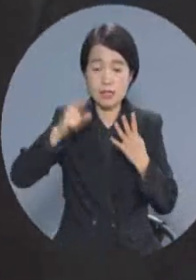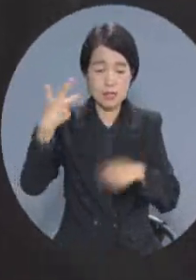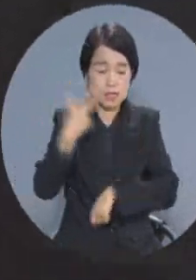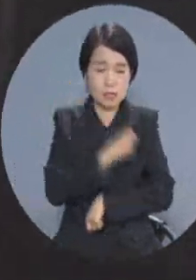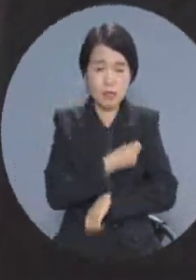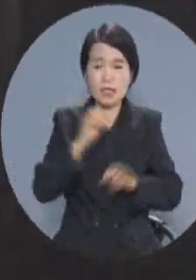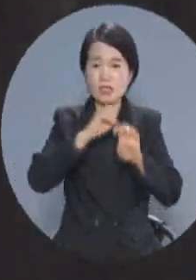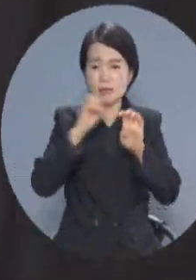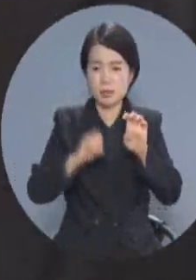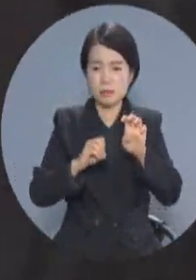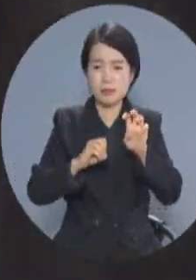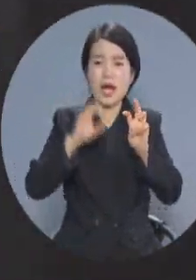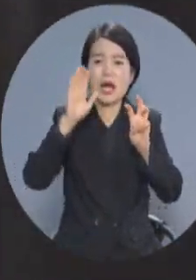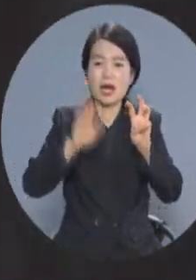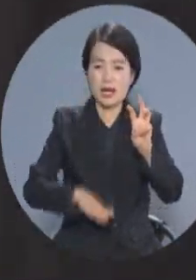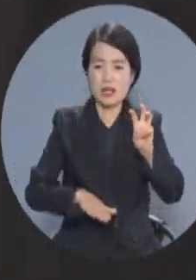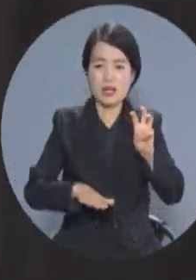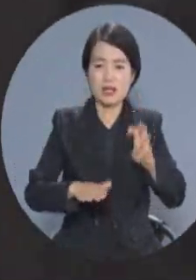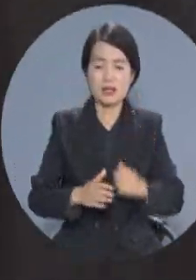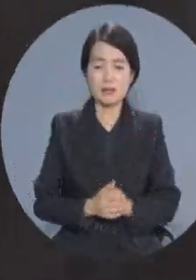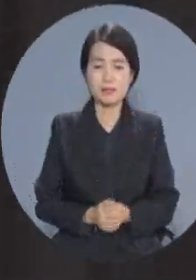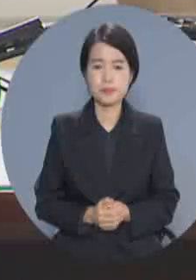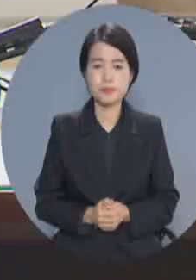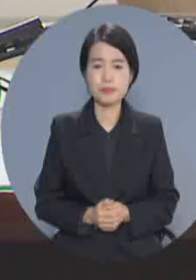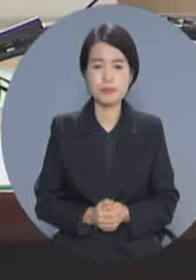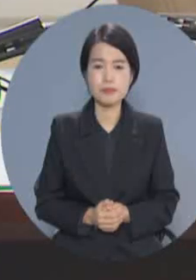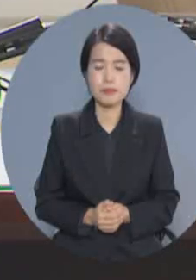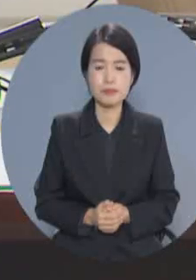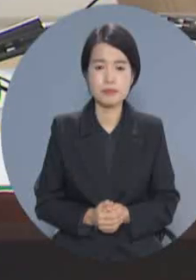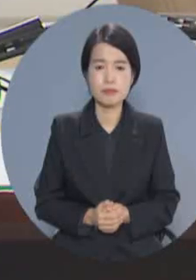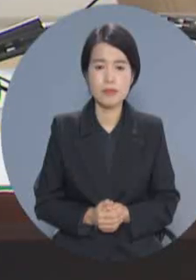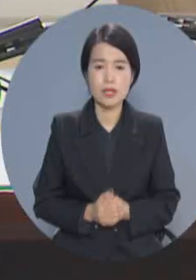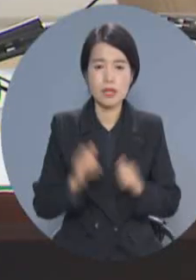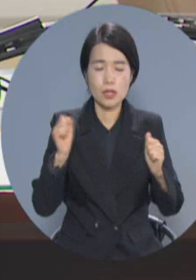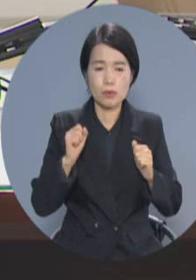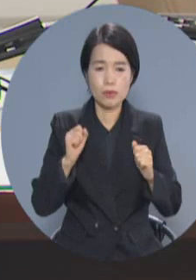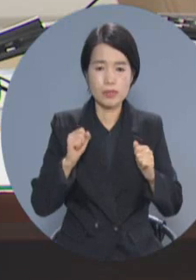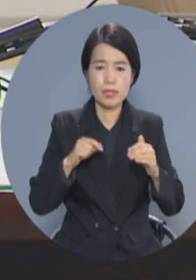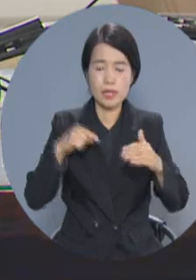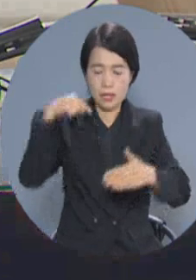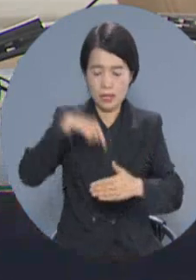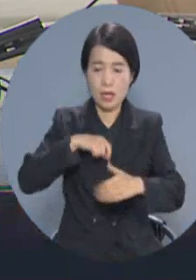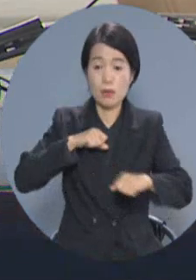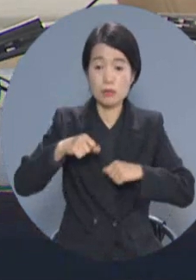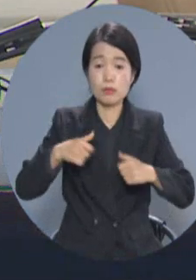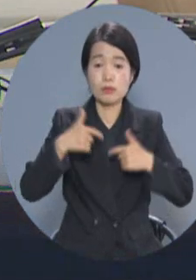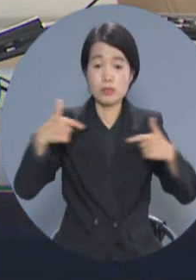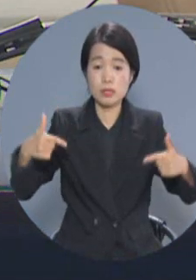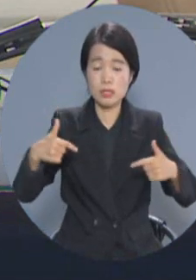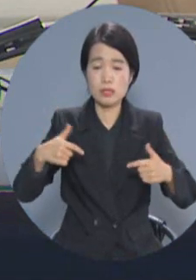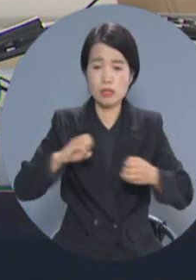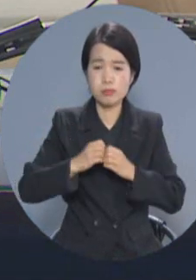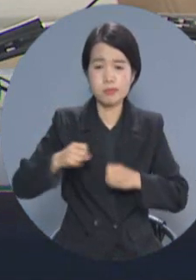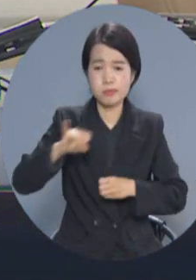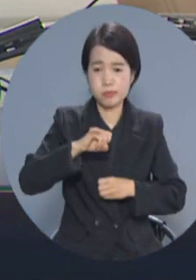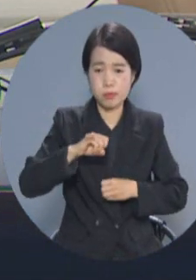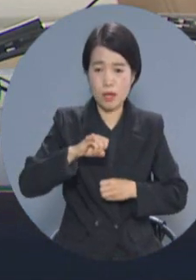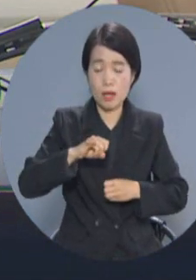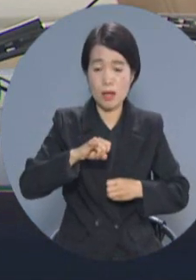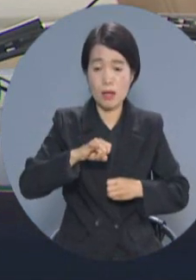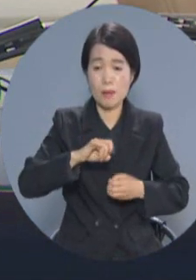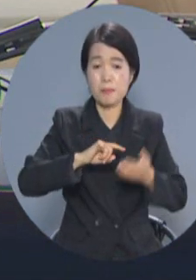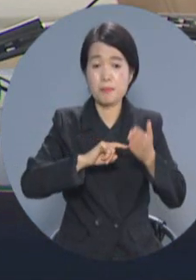접종률은 30%에도 미치지 못하고 있습니다. 겨울철 실내 활동이 증가하고 또 변이 바이러스가